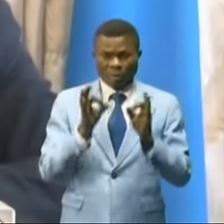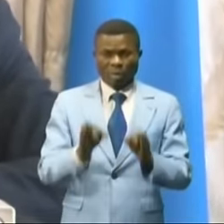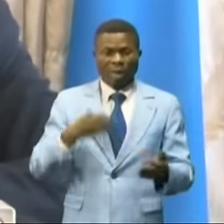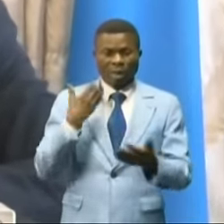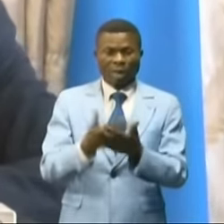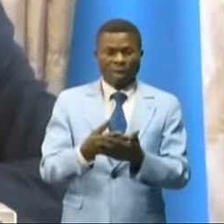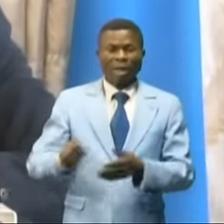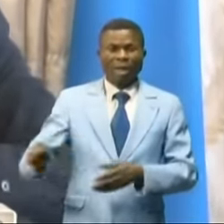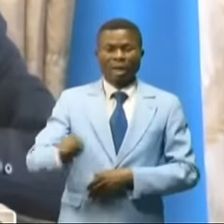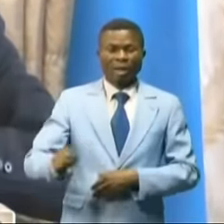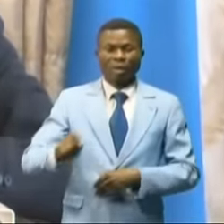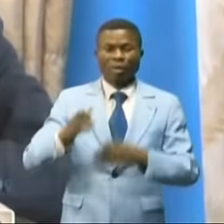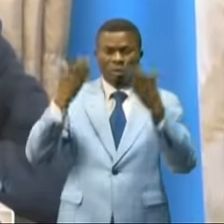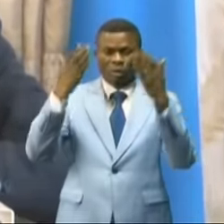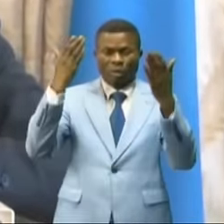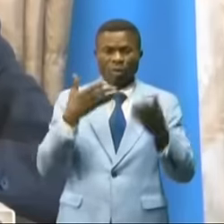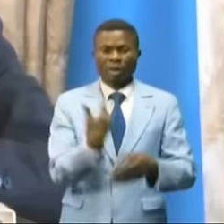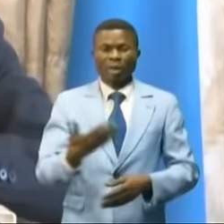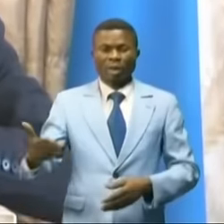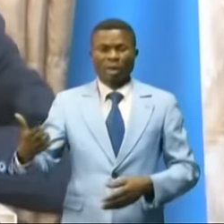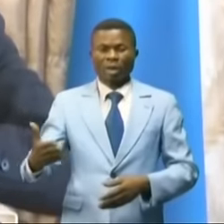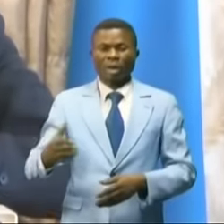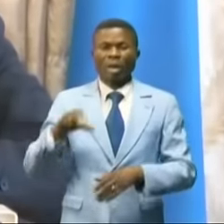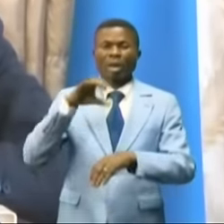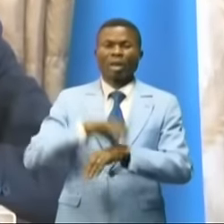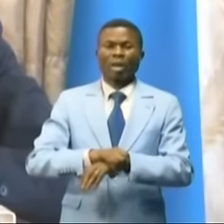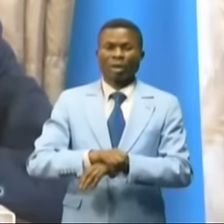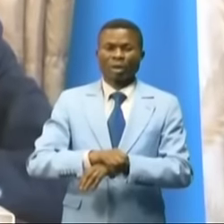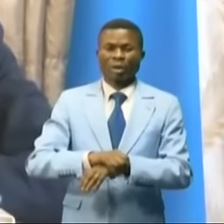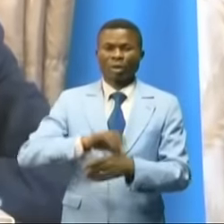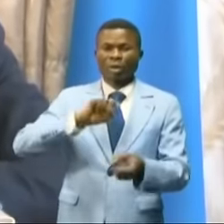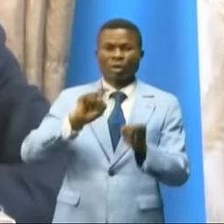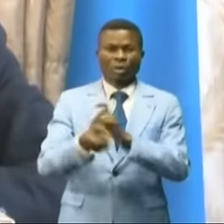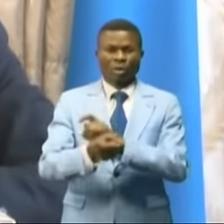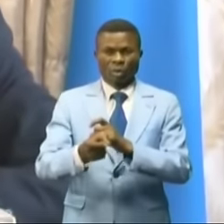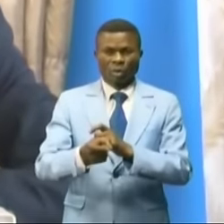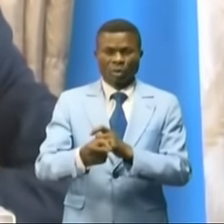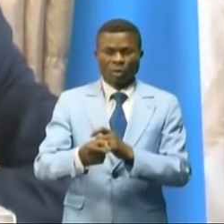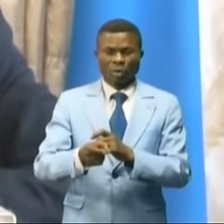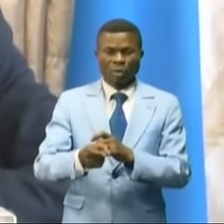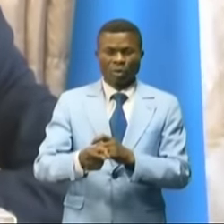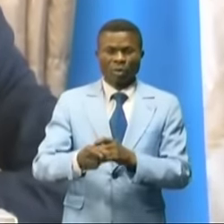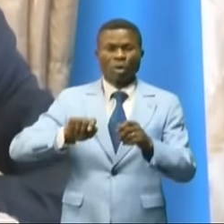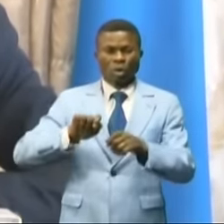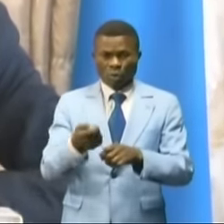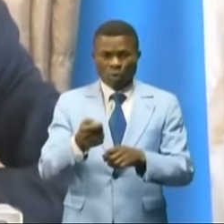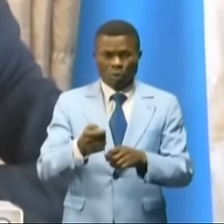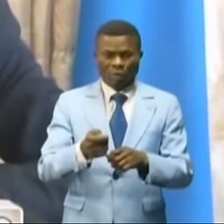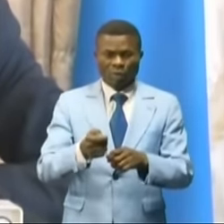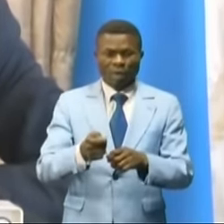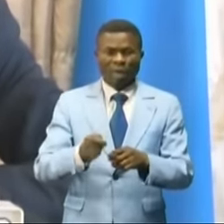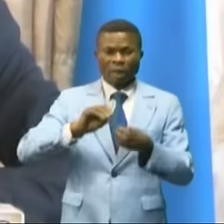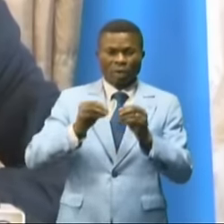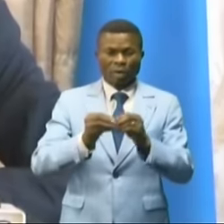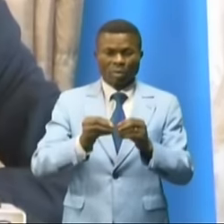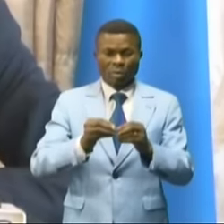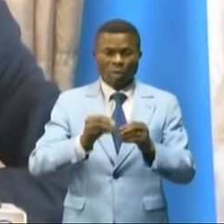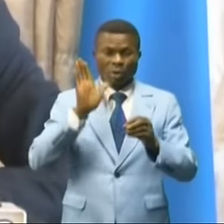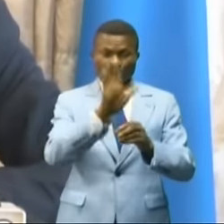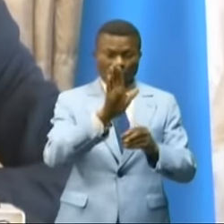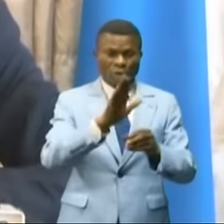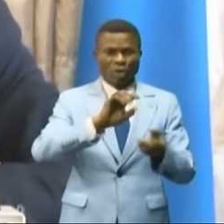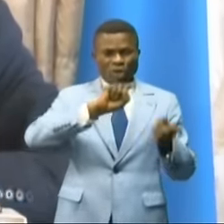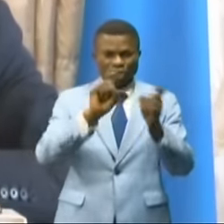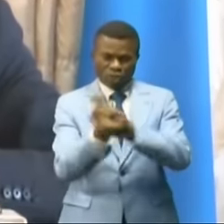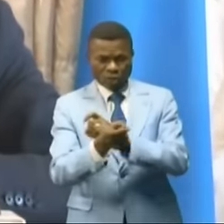sur les territoires zambiens, ces marchandises étaient transbordées ou on coupait les plombs des conteneurs. Et quand on coupe les plombs des